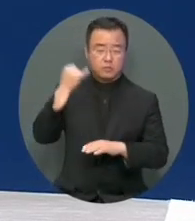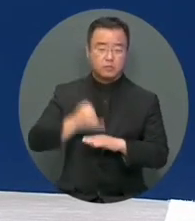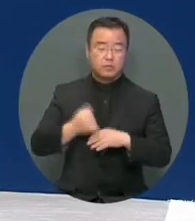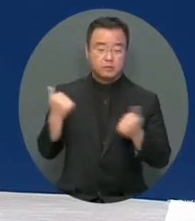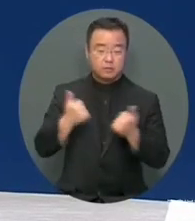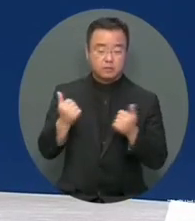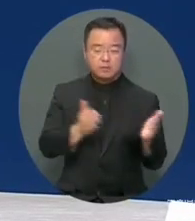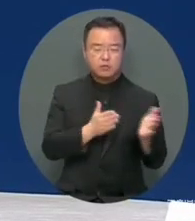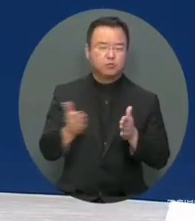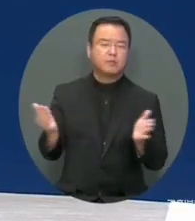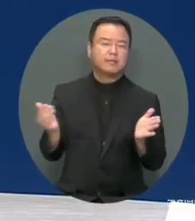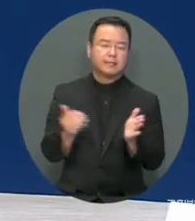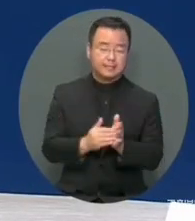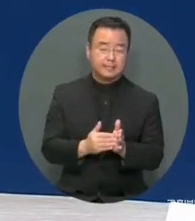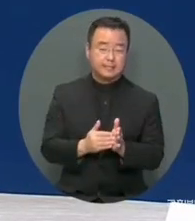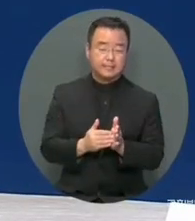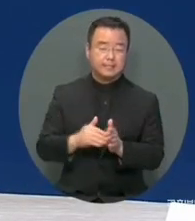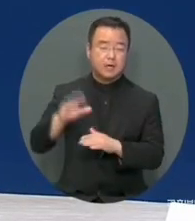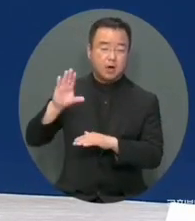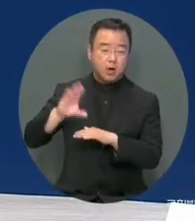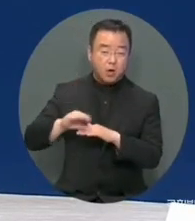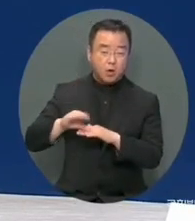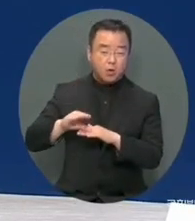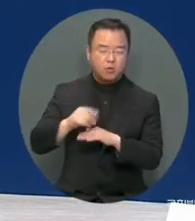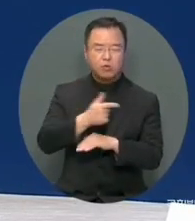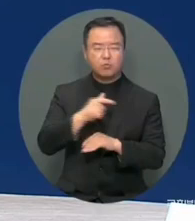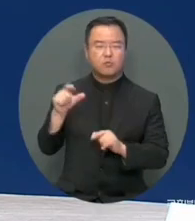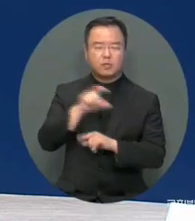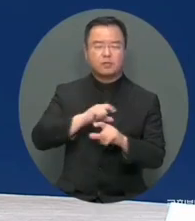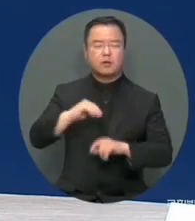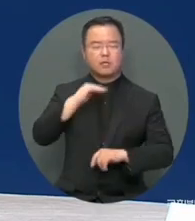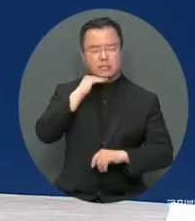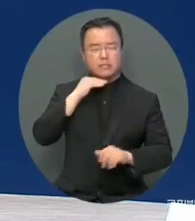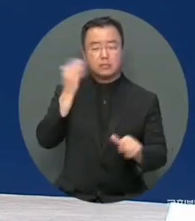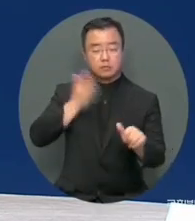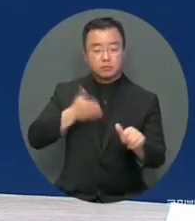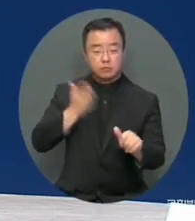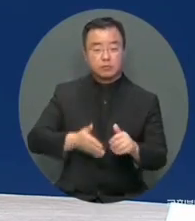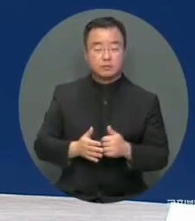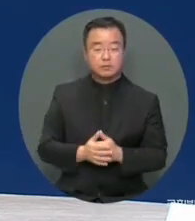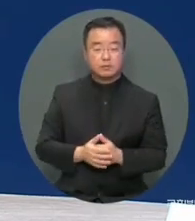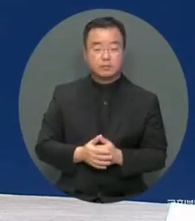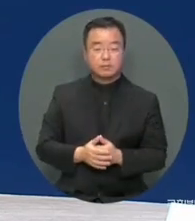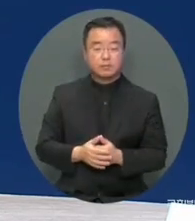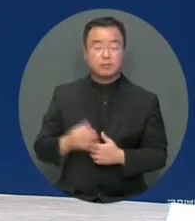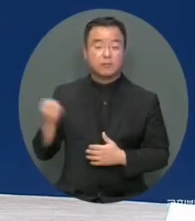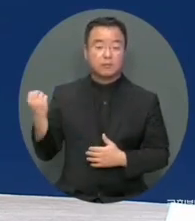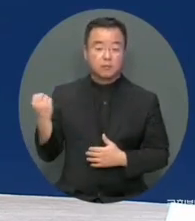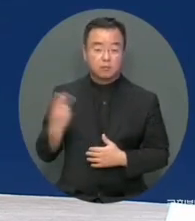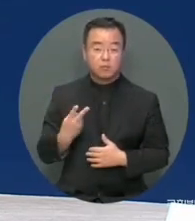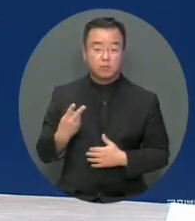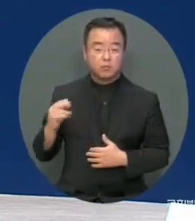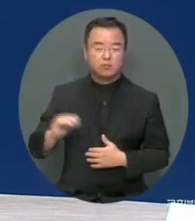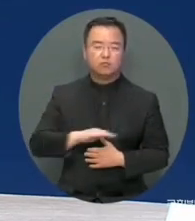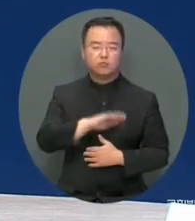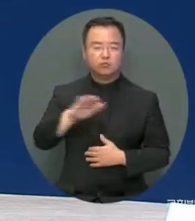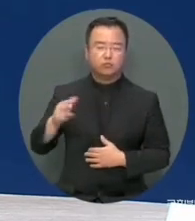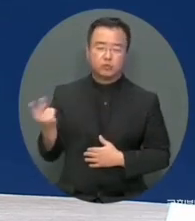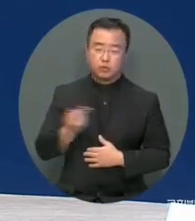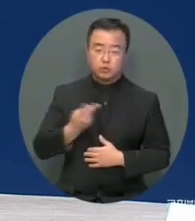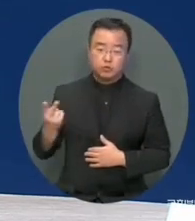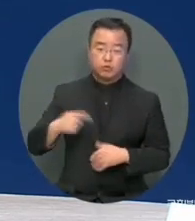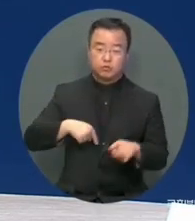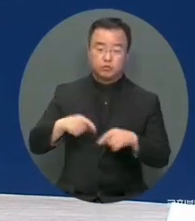때까지는 언론도 좀 지켜봐 주시면 고맙겠고 또 우리 두